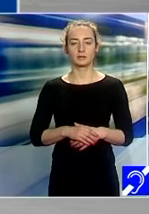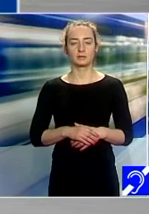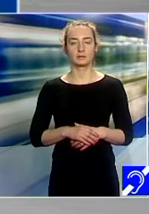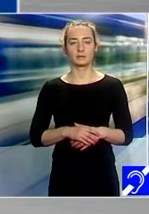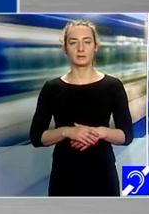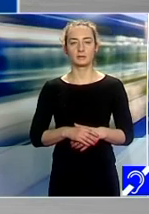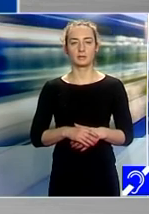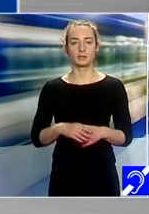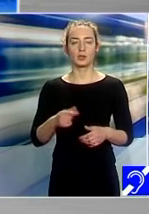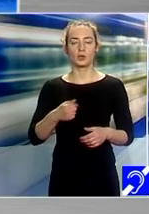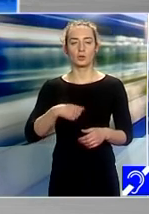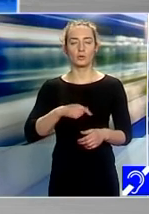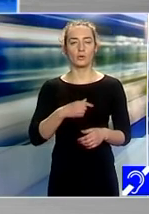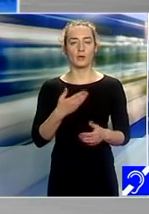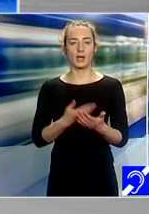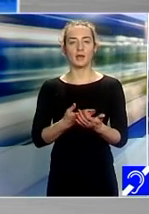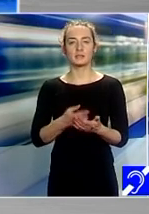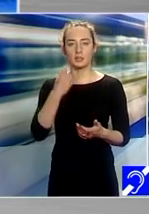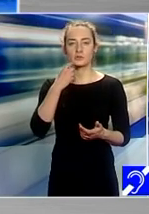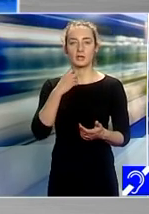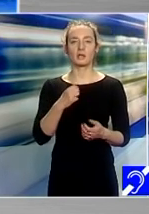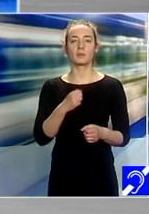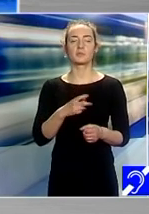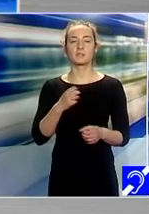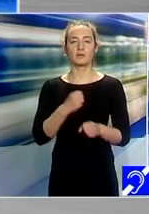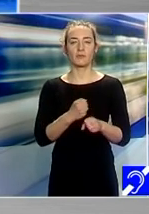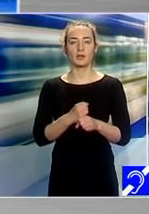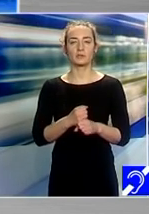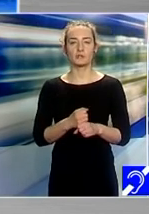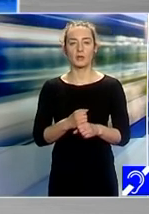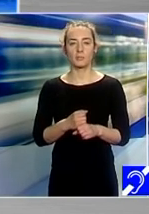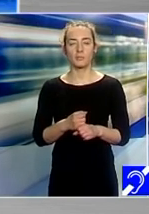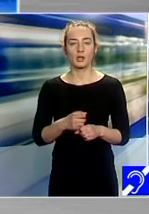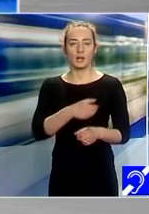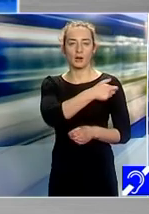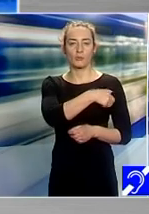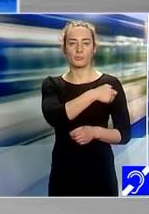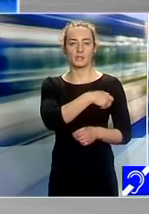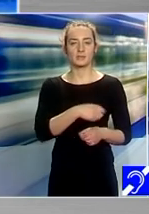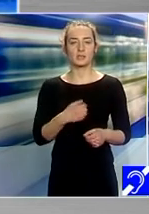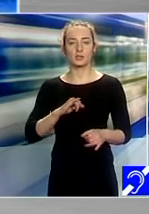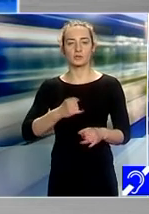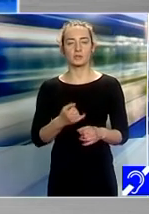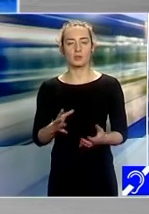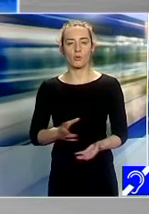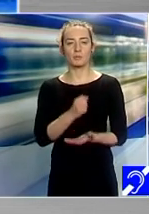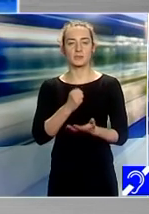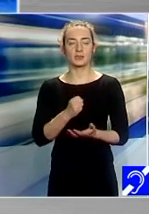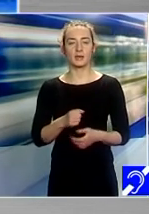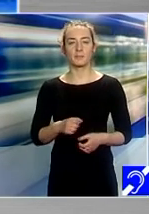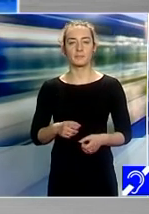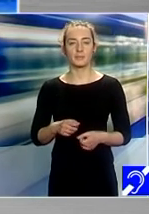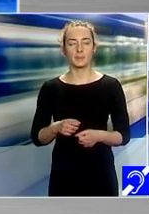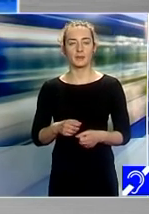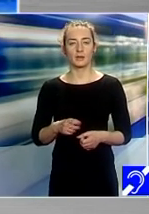pe linia asta noi încercăm acum la nivel de comisii, în minister și așa mai departe, încercăm să îndreptăm puțin lucrurile și să obținem practic aceste,